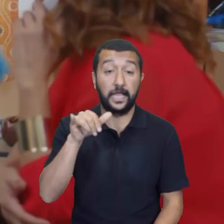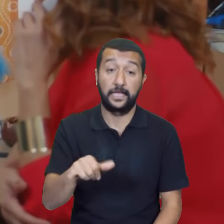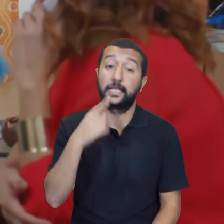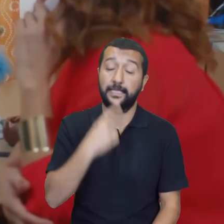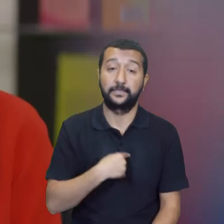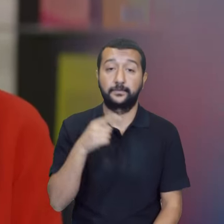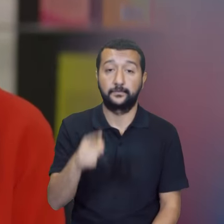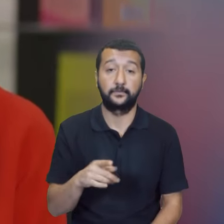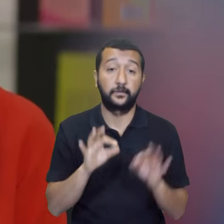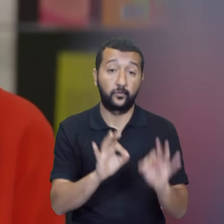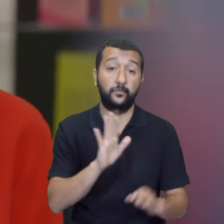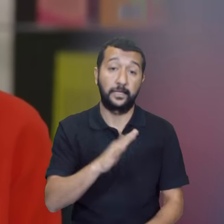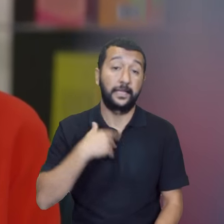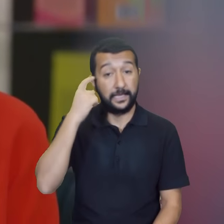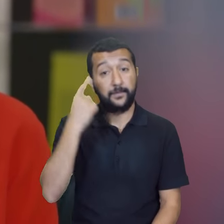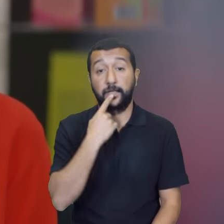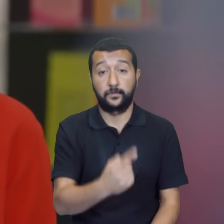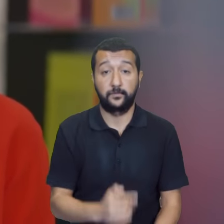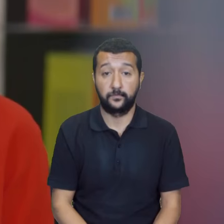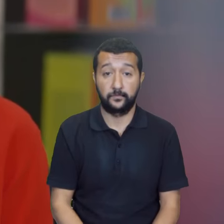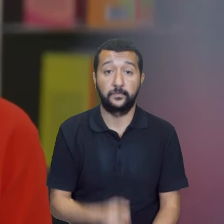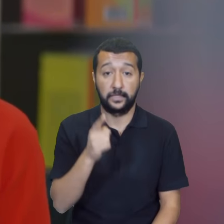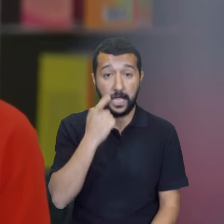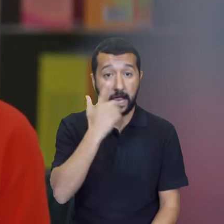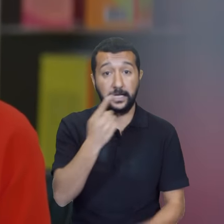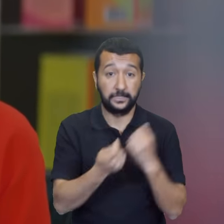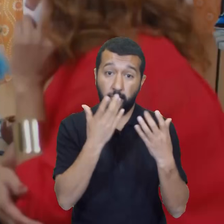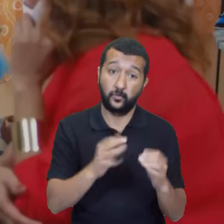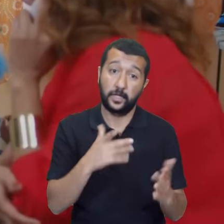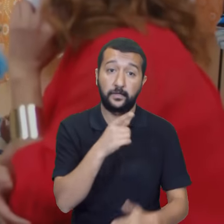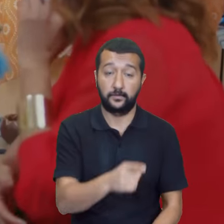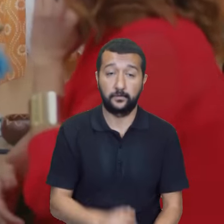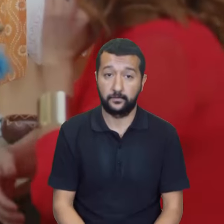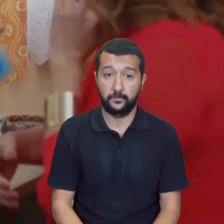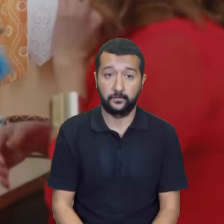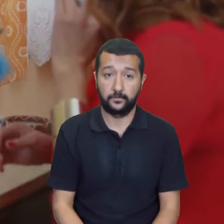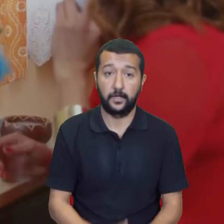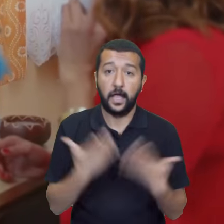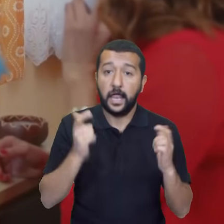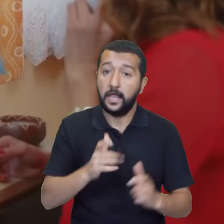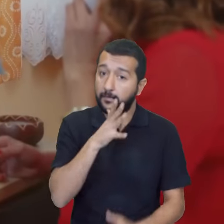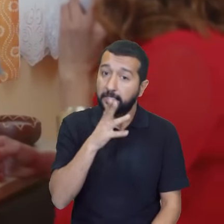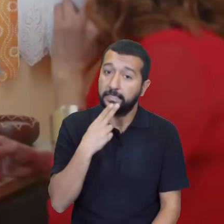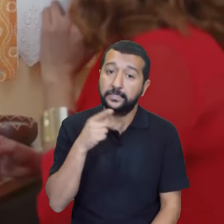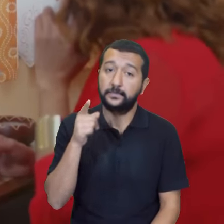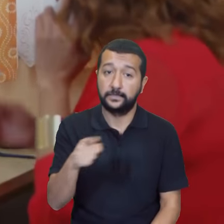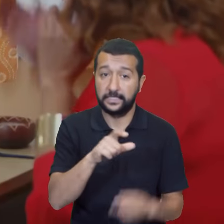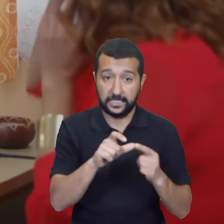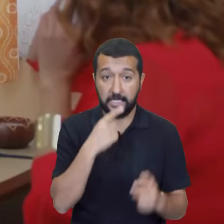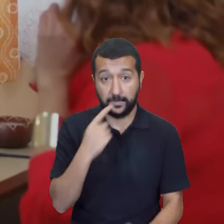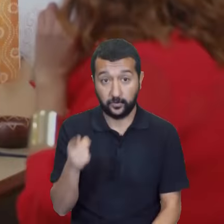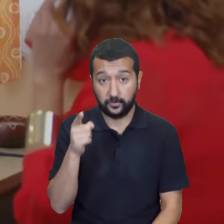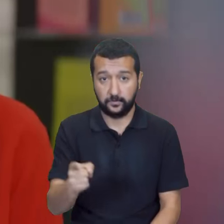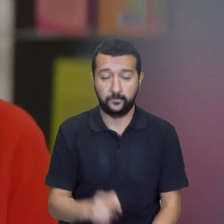hak vereceksin. Ay dur ben tahmin etmek istiyorum. Hayırlı bir iş için olsa gerek. Aa! Nereden bildin kız? Şener